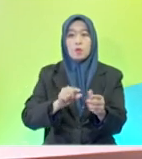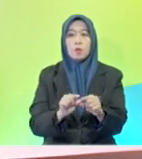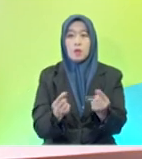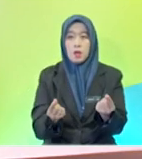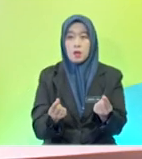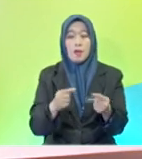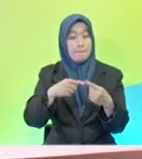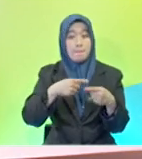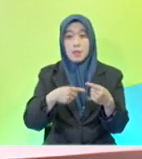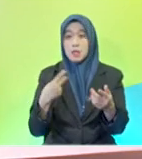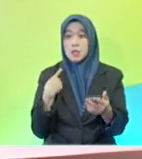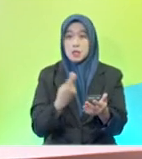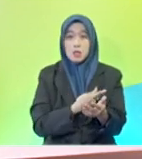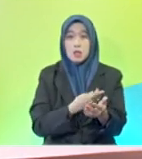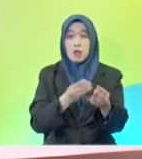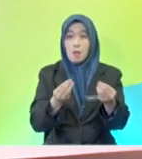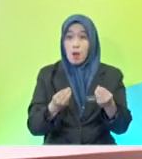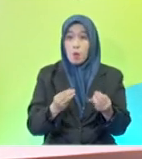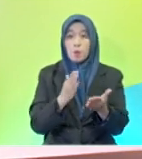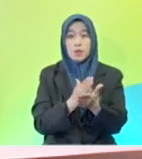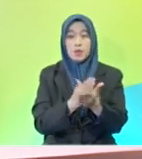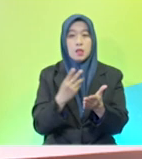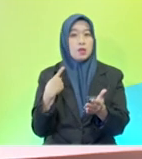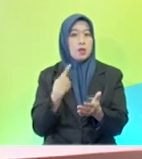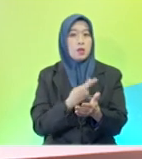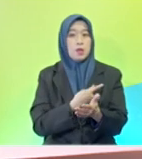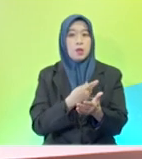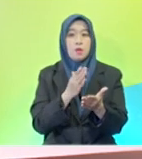nak berhenti ketika kita membaca Al-Quran, kita hendaklah